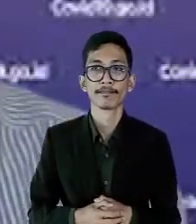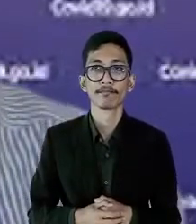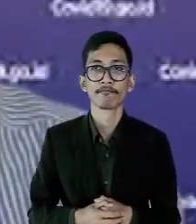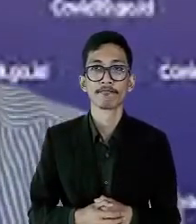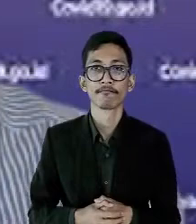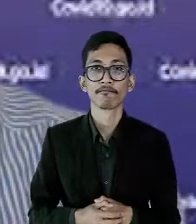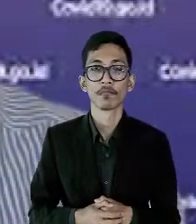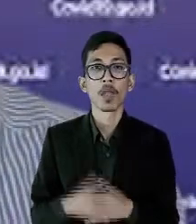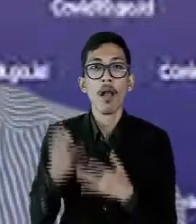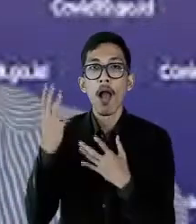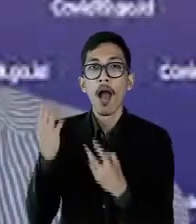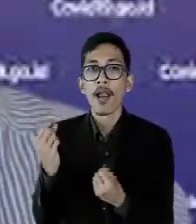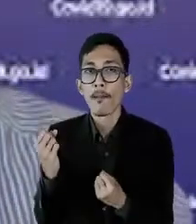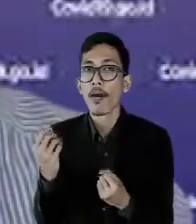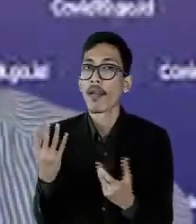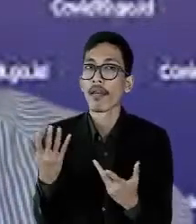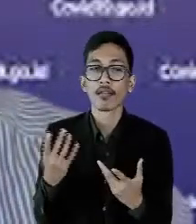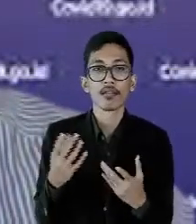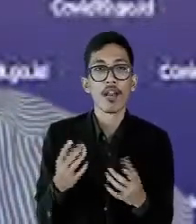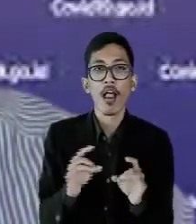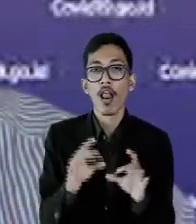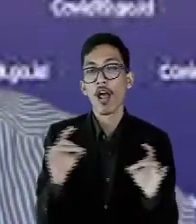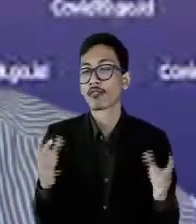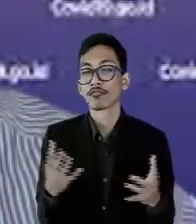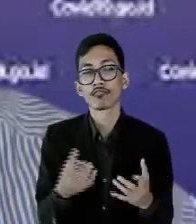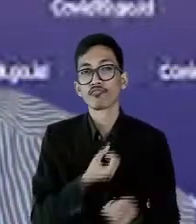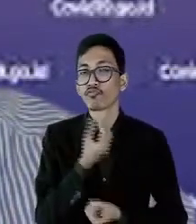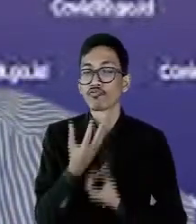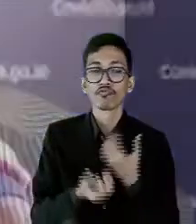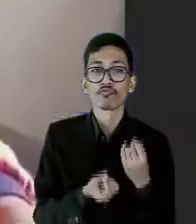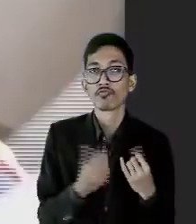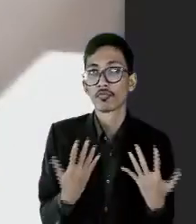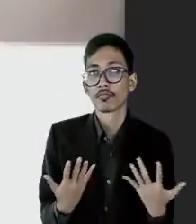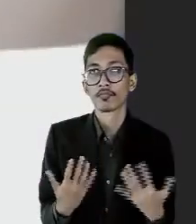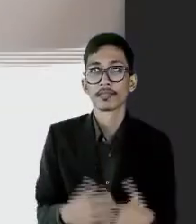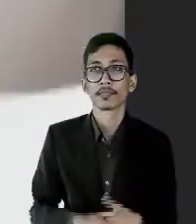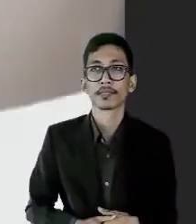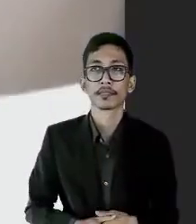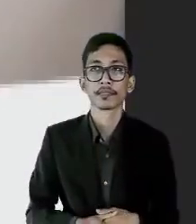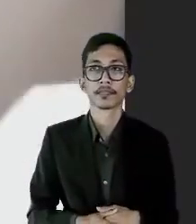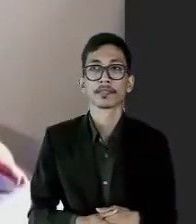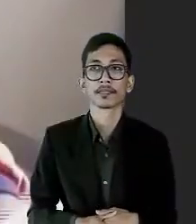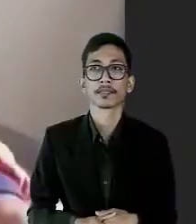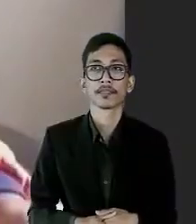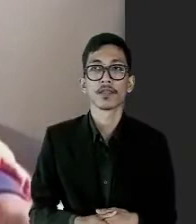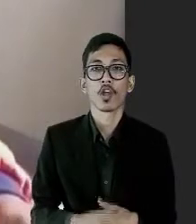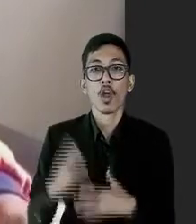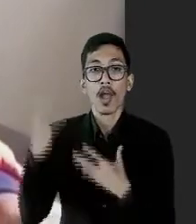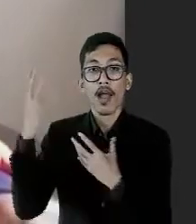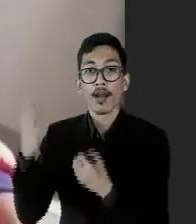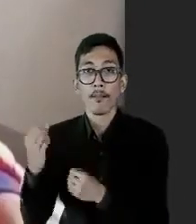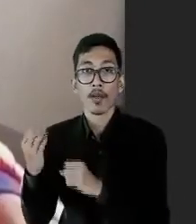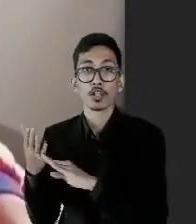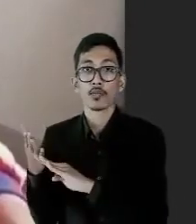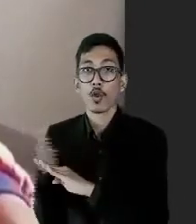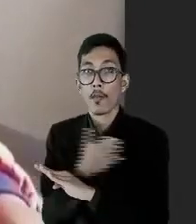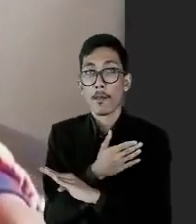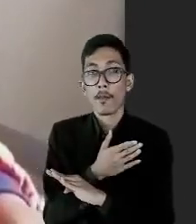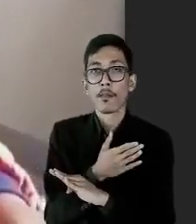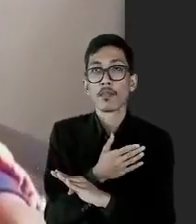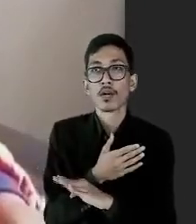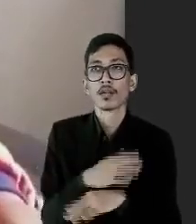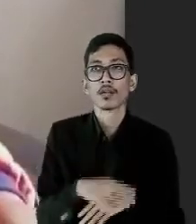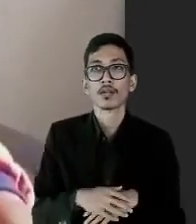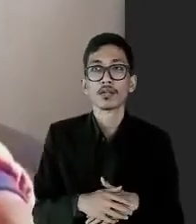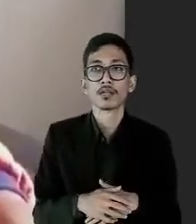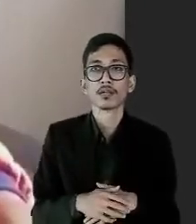Jadi apa harapan dan imbauan? Ya, silakan Pak. Ya, mungkin sebelum kita masuk ke harapan dan imbauan, mungkin sedikit kami